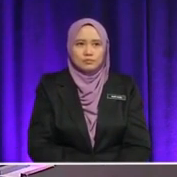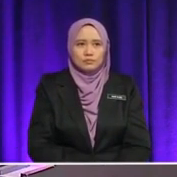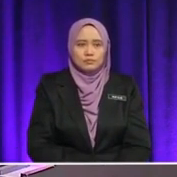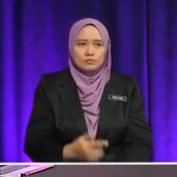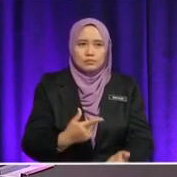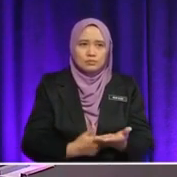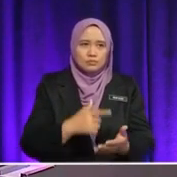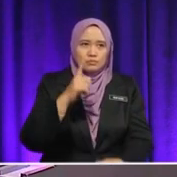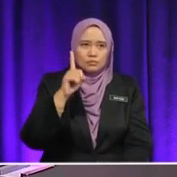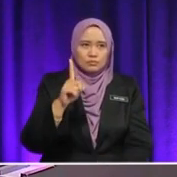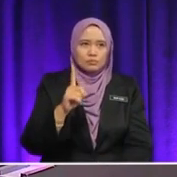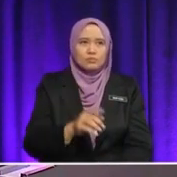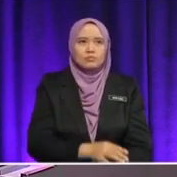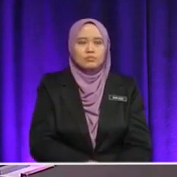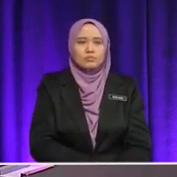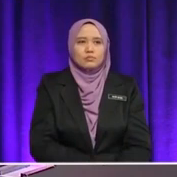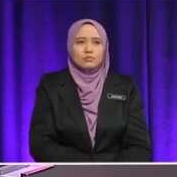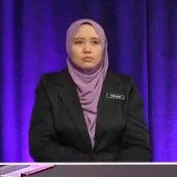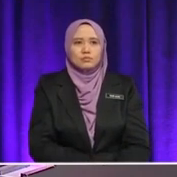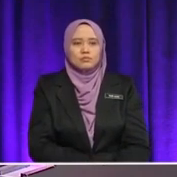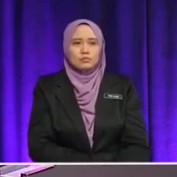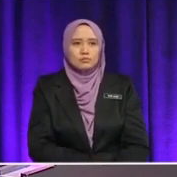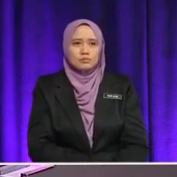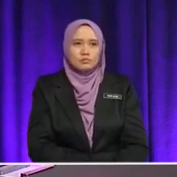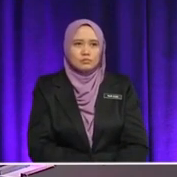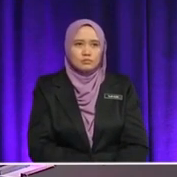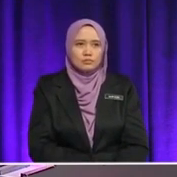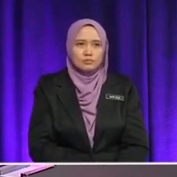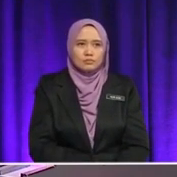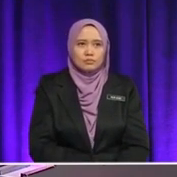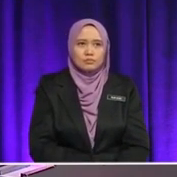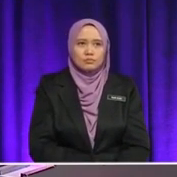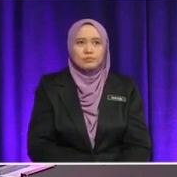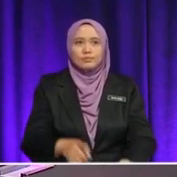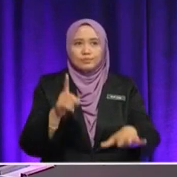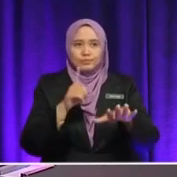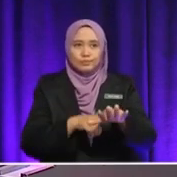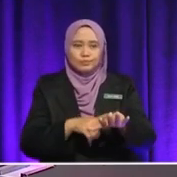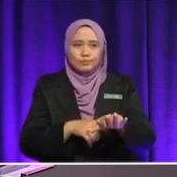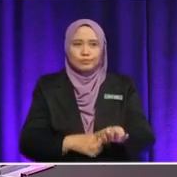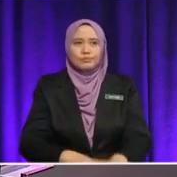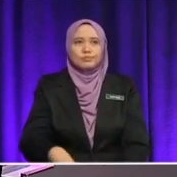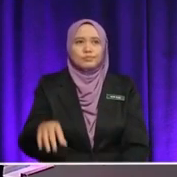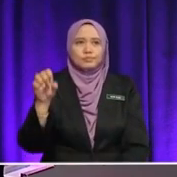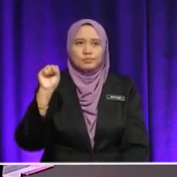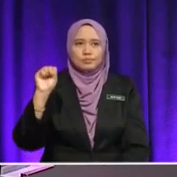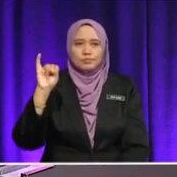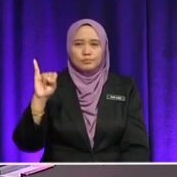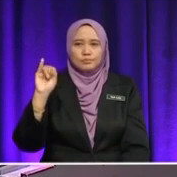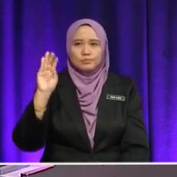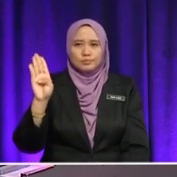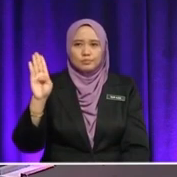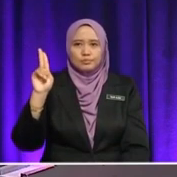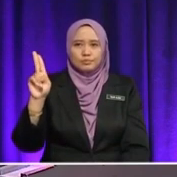selain kepada kucing lokasi kedua pilih arrayed tempatkan yang pertama di rawa adalah edisi